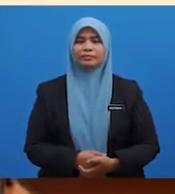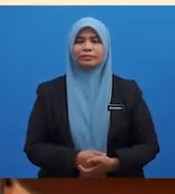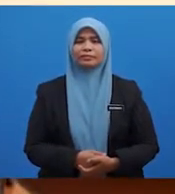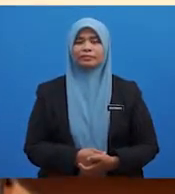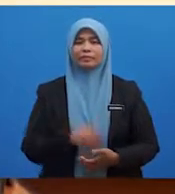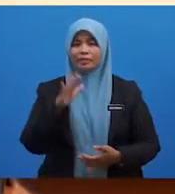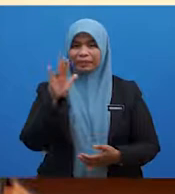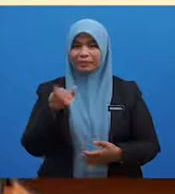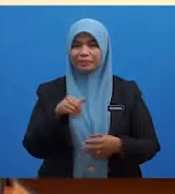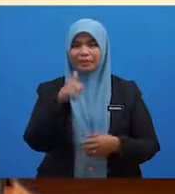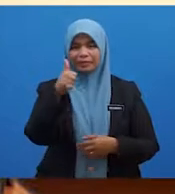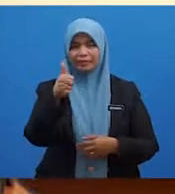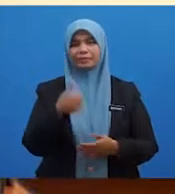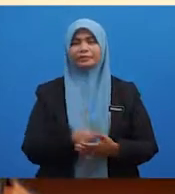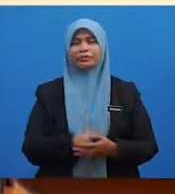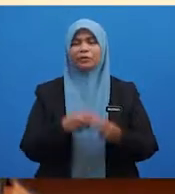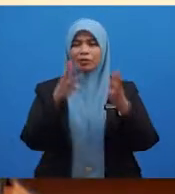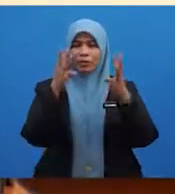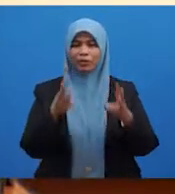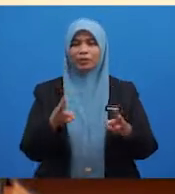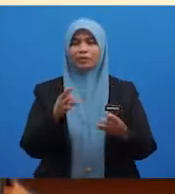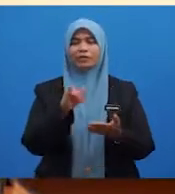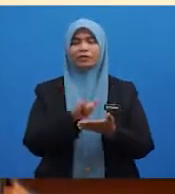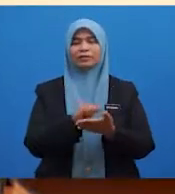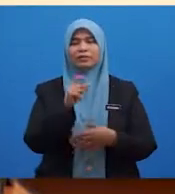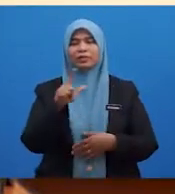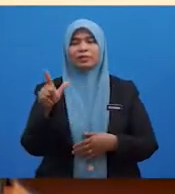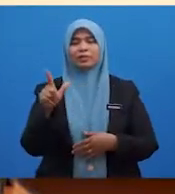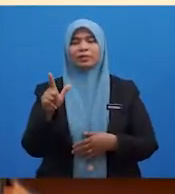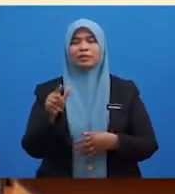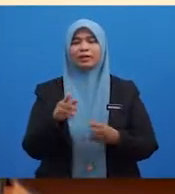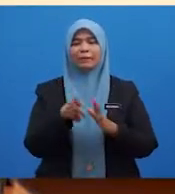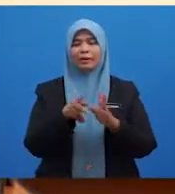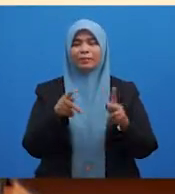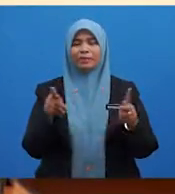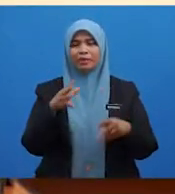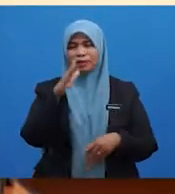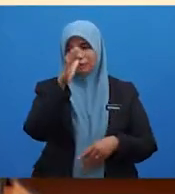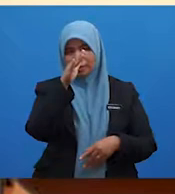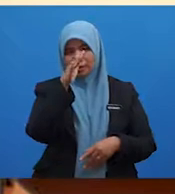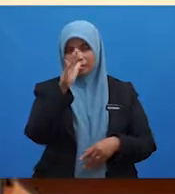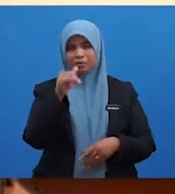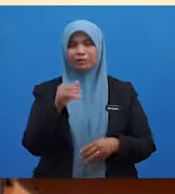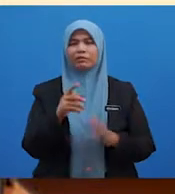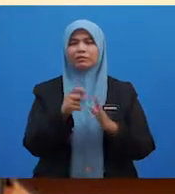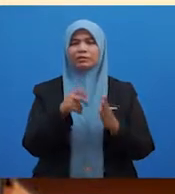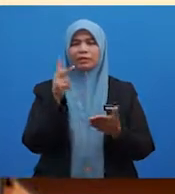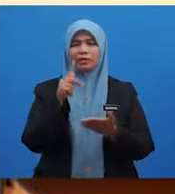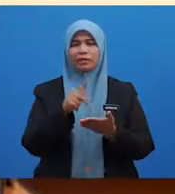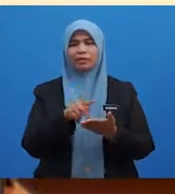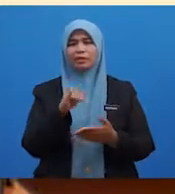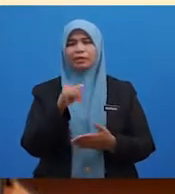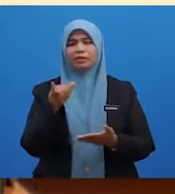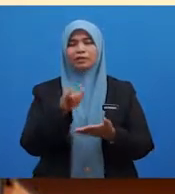Ya, bagus. Watak tersebut adalah Pembesar Melaka yang tersohor,